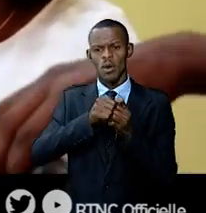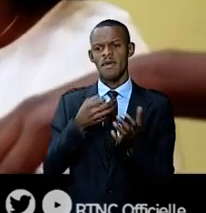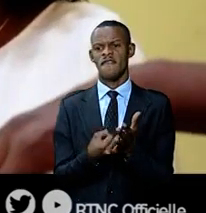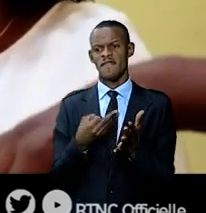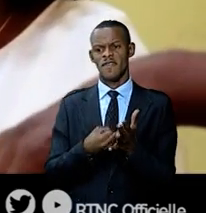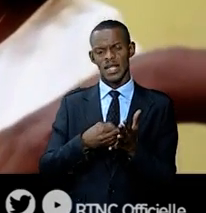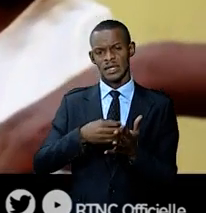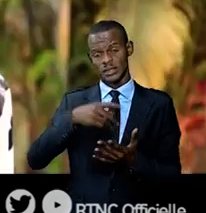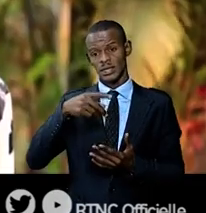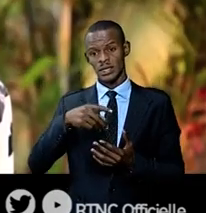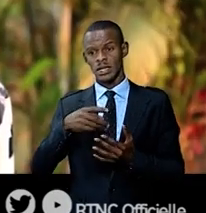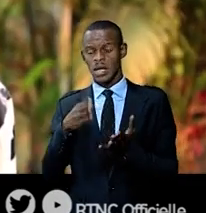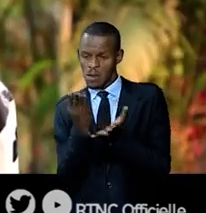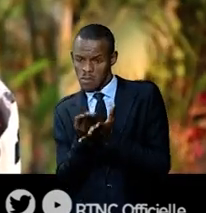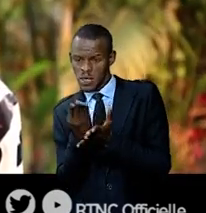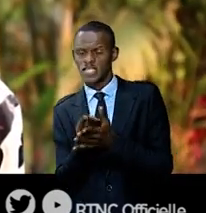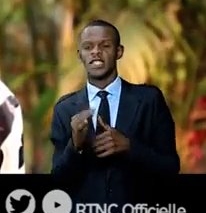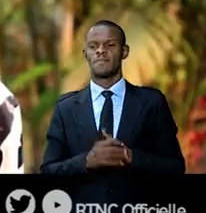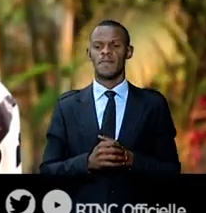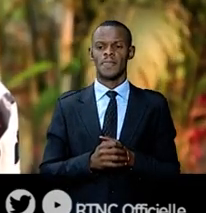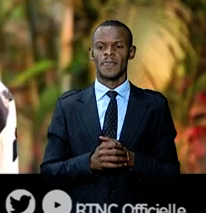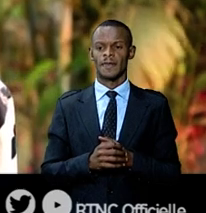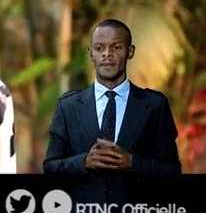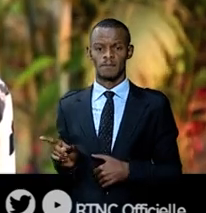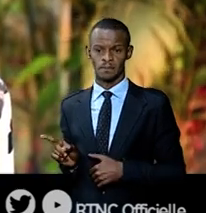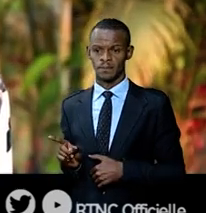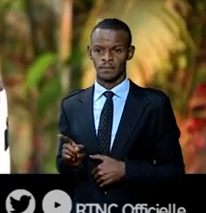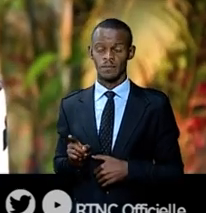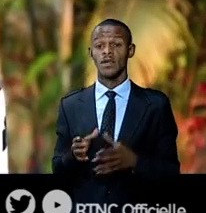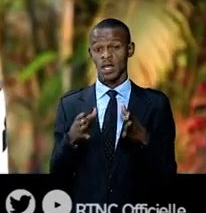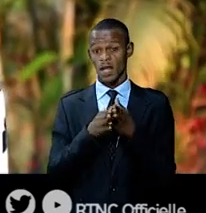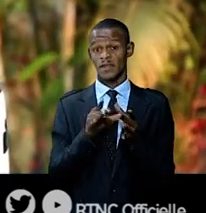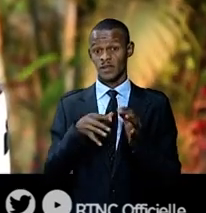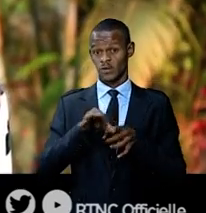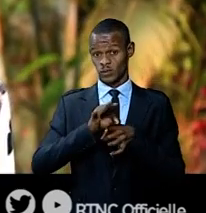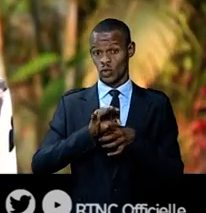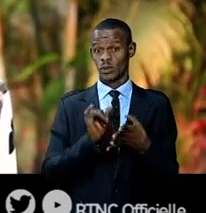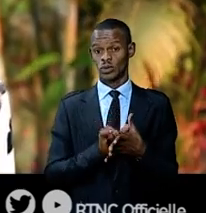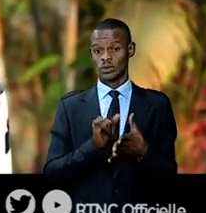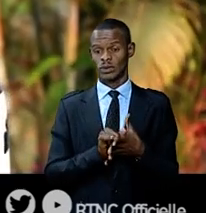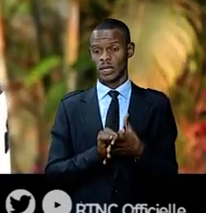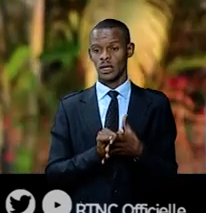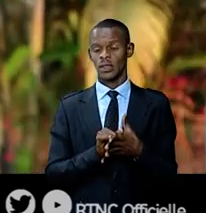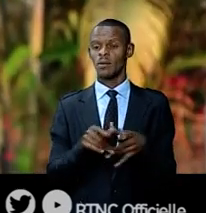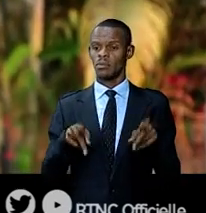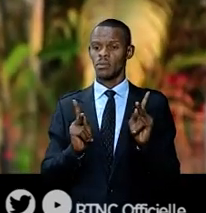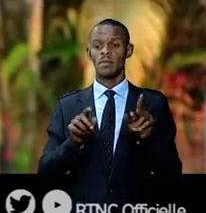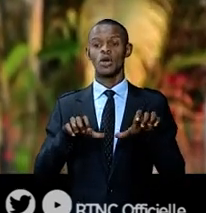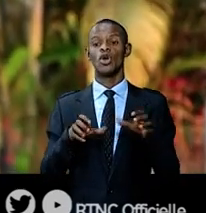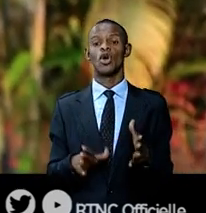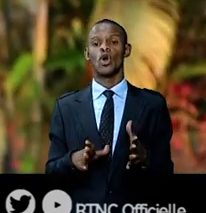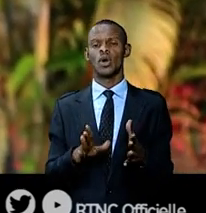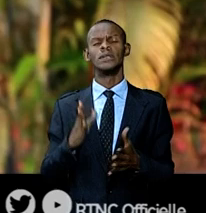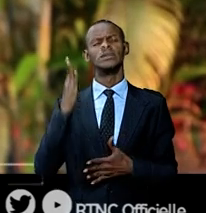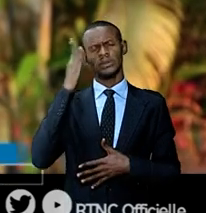pour un meilleur suivi. Grâce à cette formation, les citoyens congolais se reconnaissent dans les budgets pour lesquels